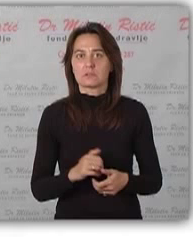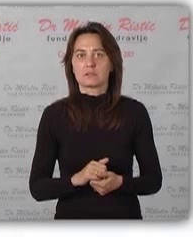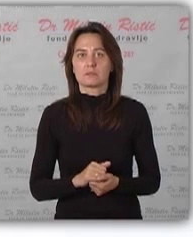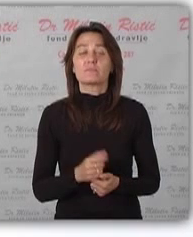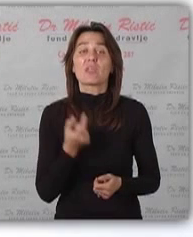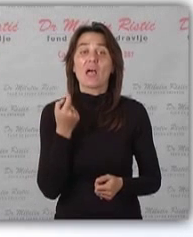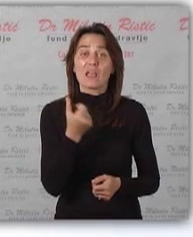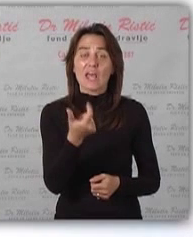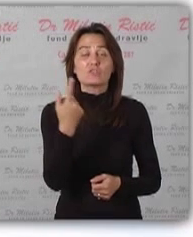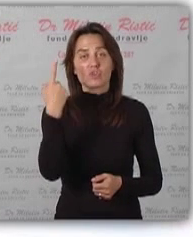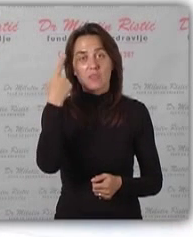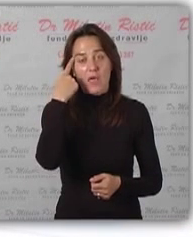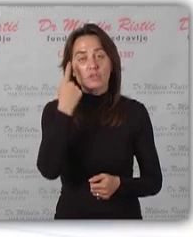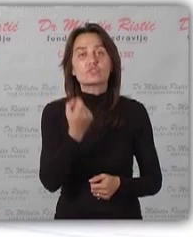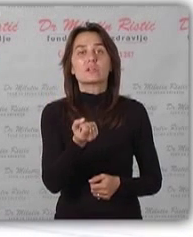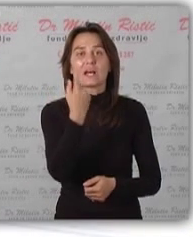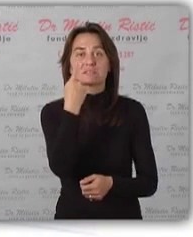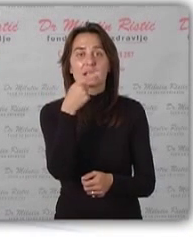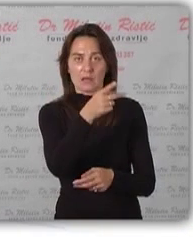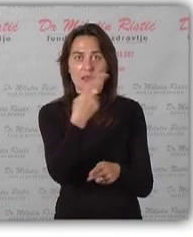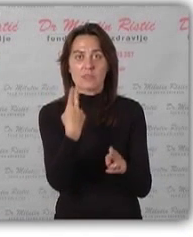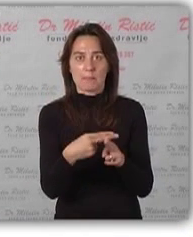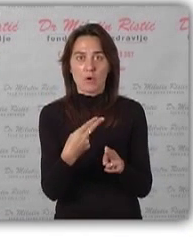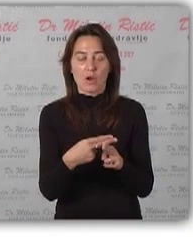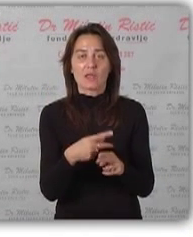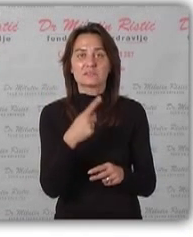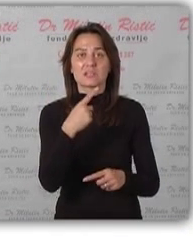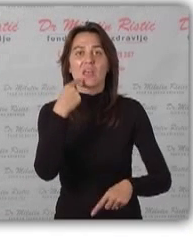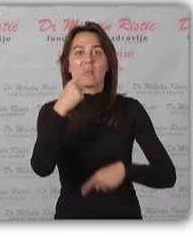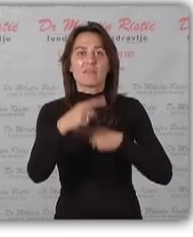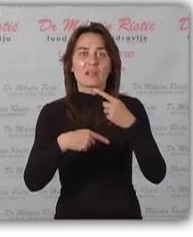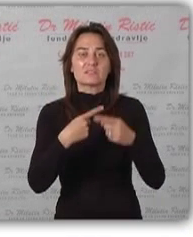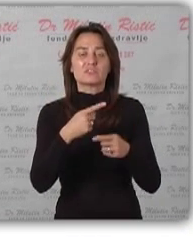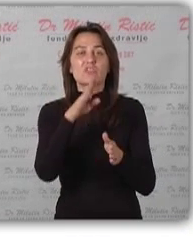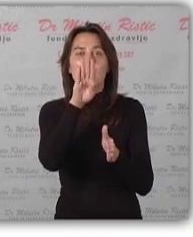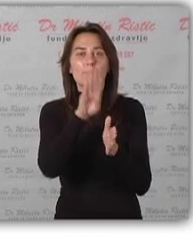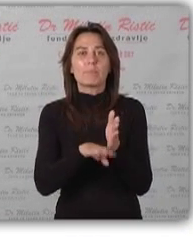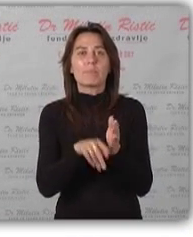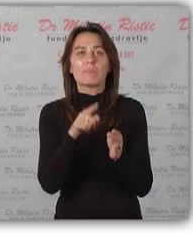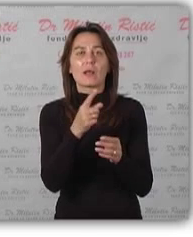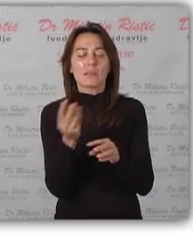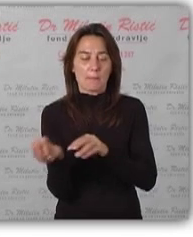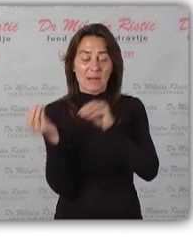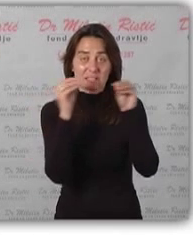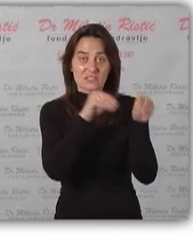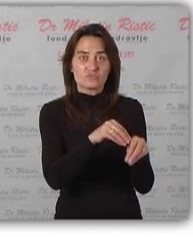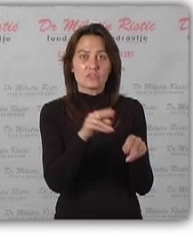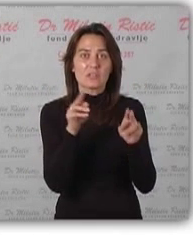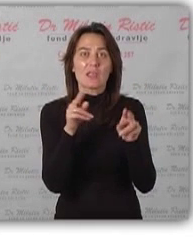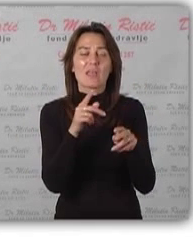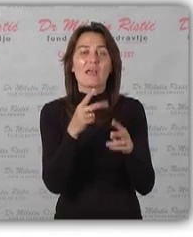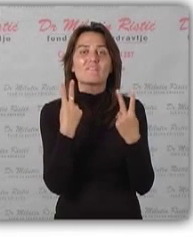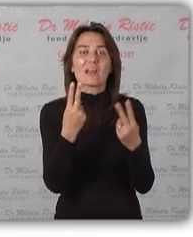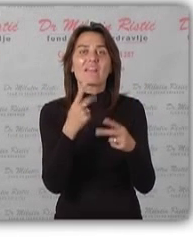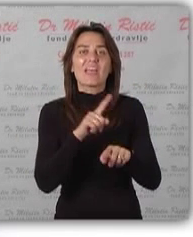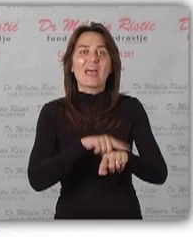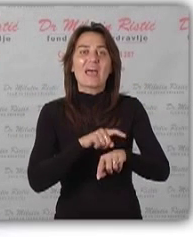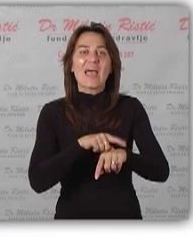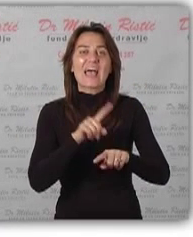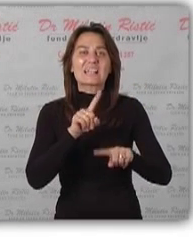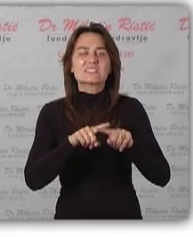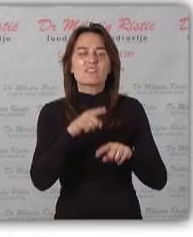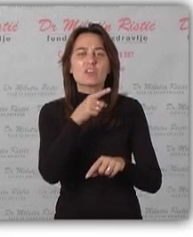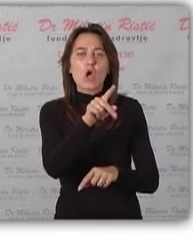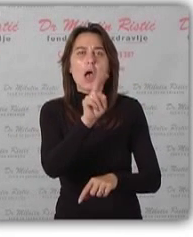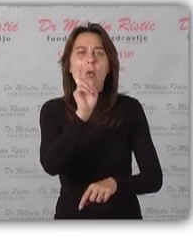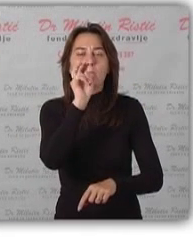bolesti. Ređi način nastanka artroze je naslađivanje manje vredne hrskavice. Glavni simptom artroze